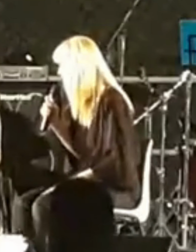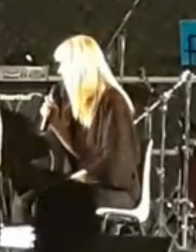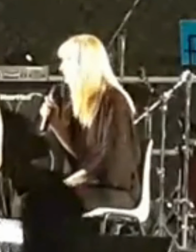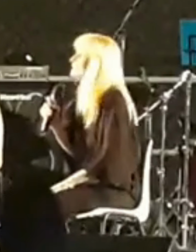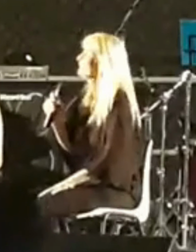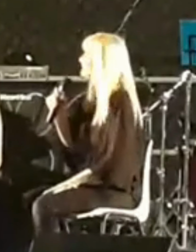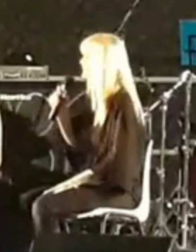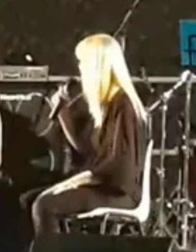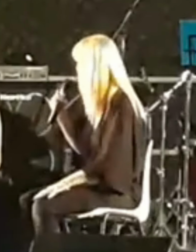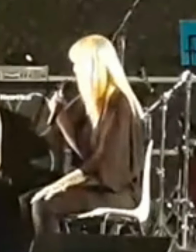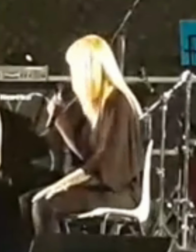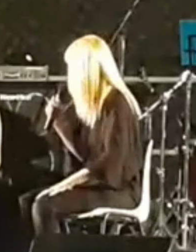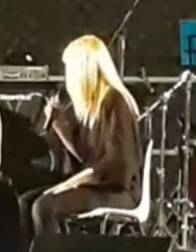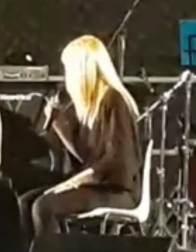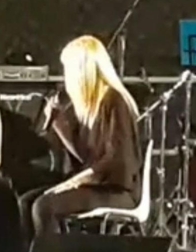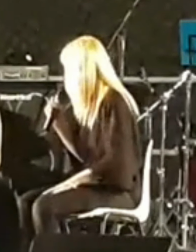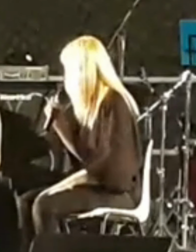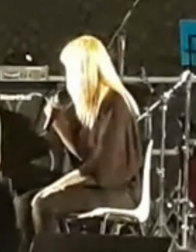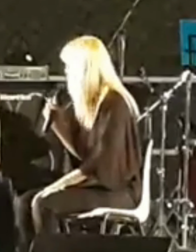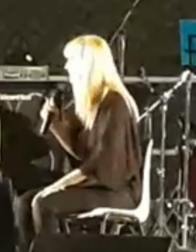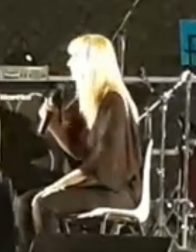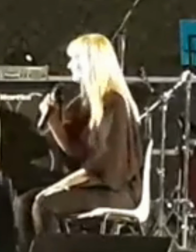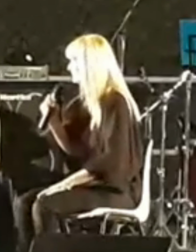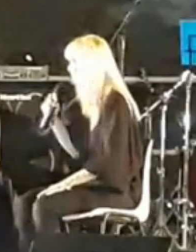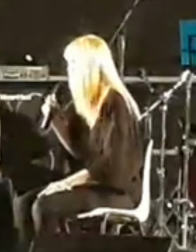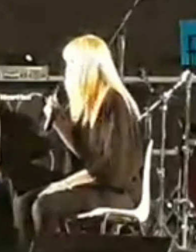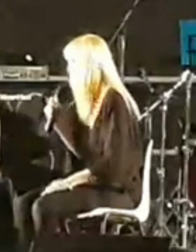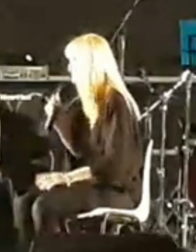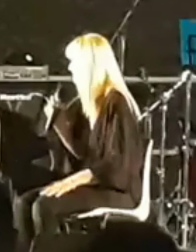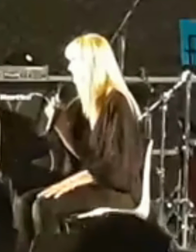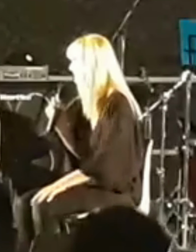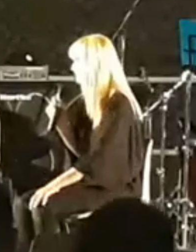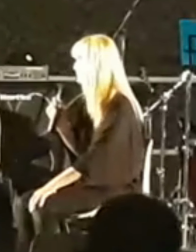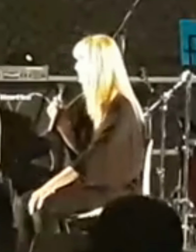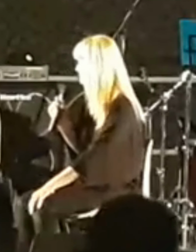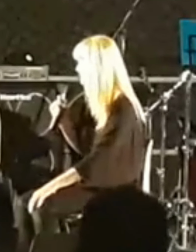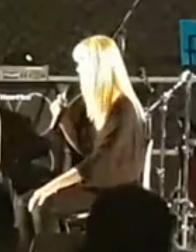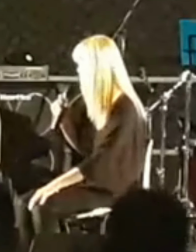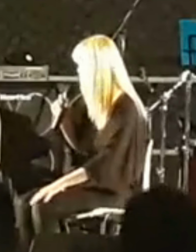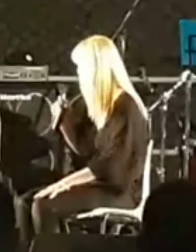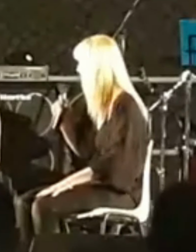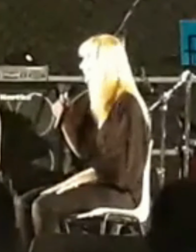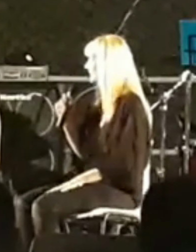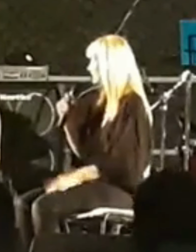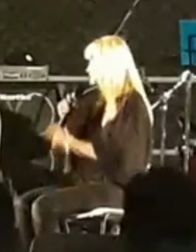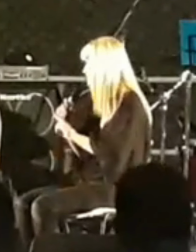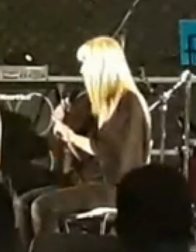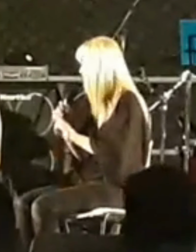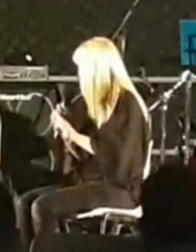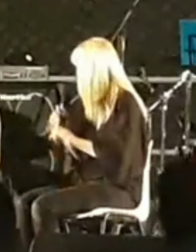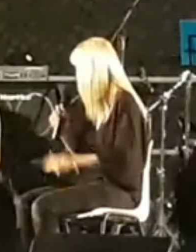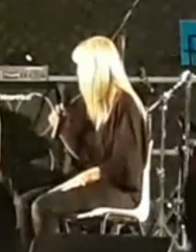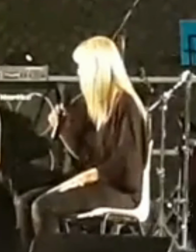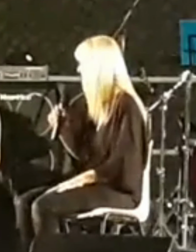E sono contenta di aver conosciuto te, Laura, e di condividere questa serata. Il tuo sorriso può cambiare il mondo. Che è la mia seconda serata, per